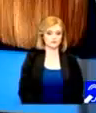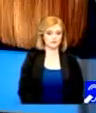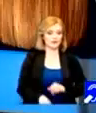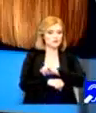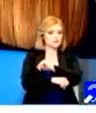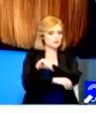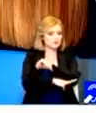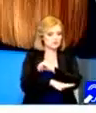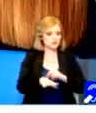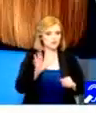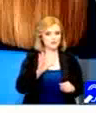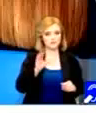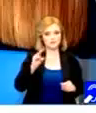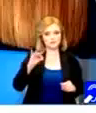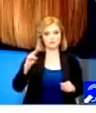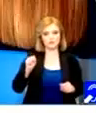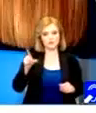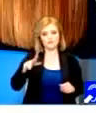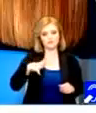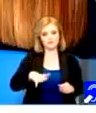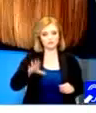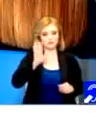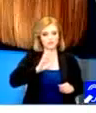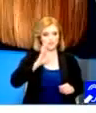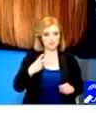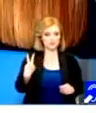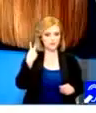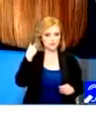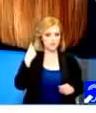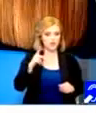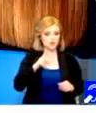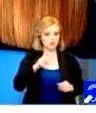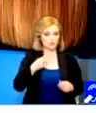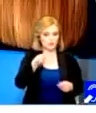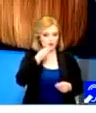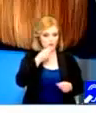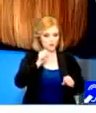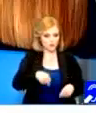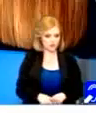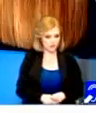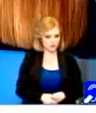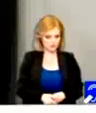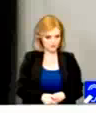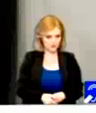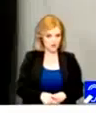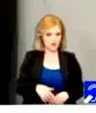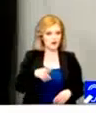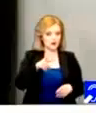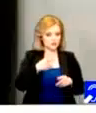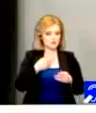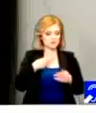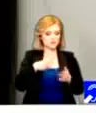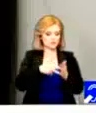Sărăcia din Venezuela le silește pe femei să-și vândă părul pentru a face rost de bani de mâncare. Pe lângă faptul că podoaba capilară le poate aduce